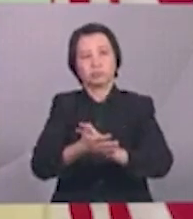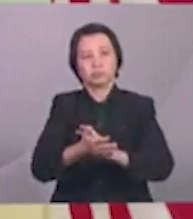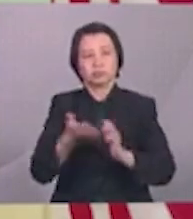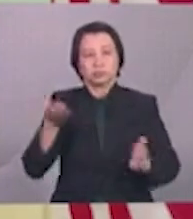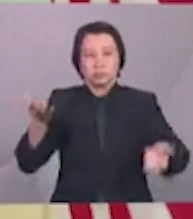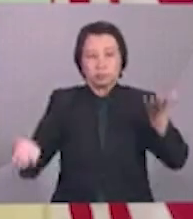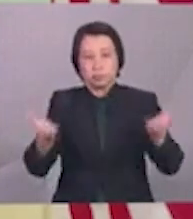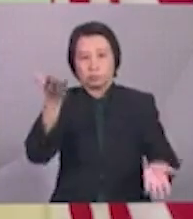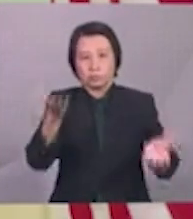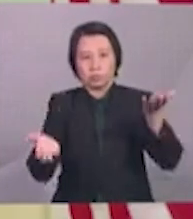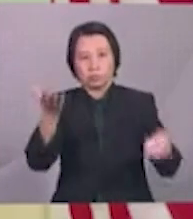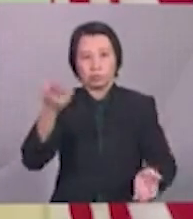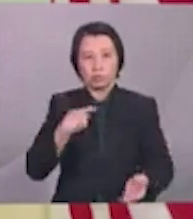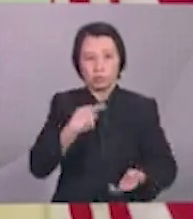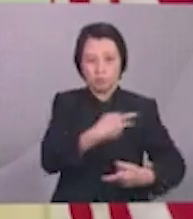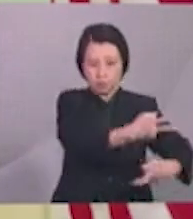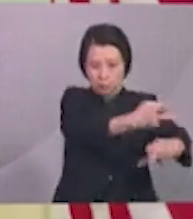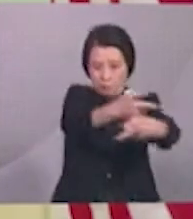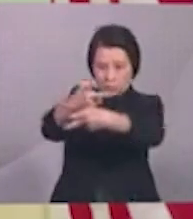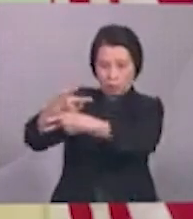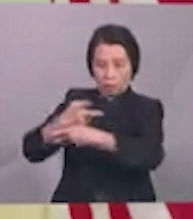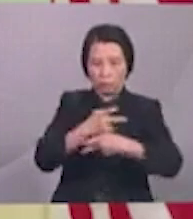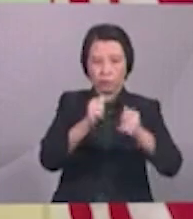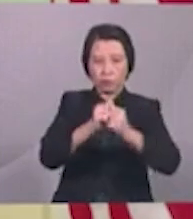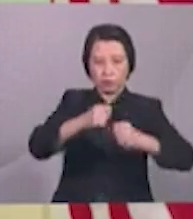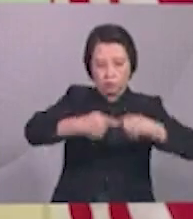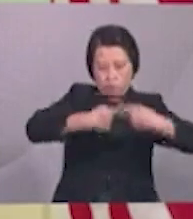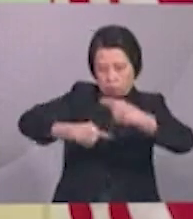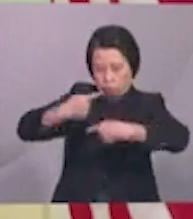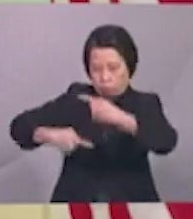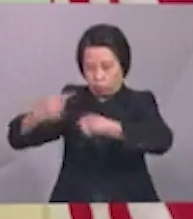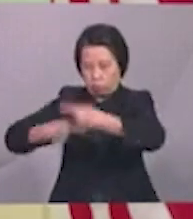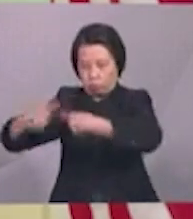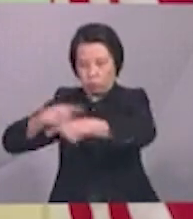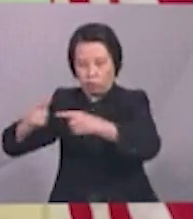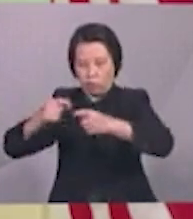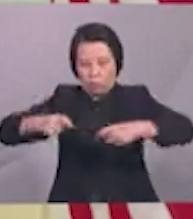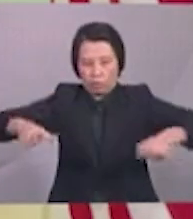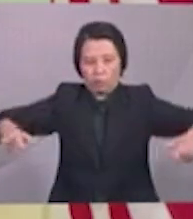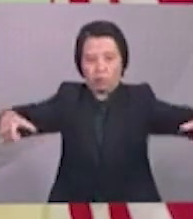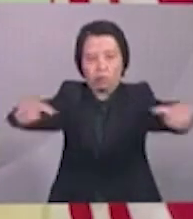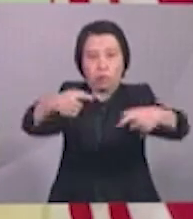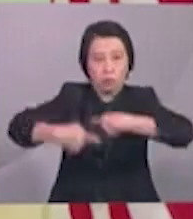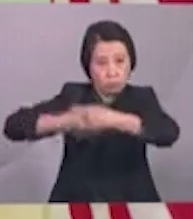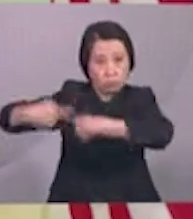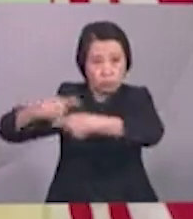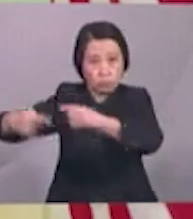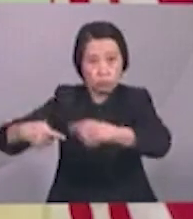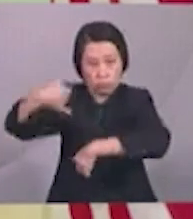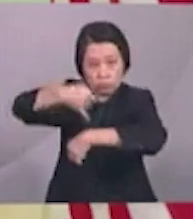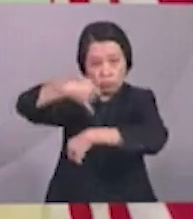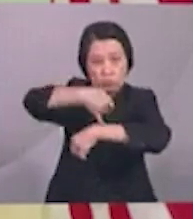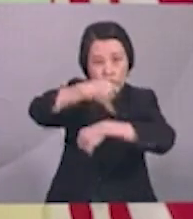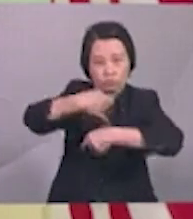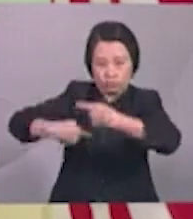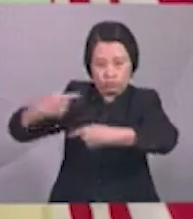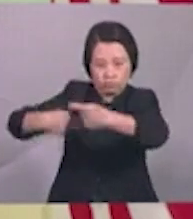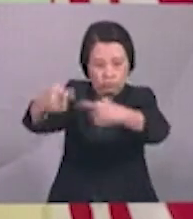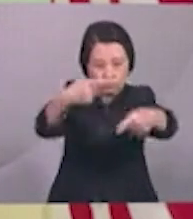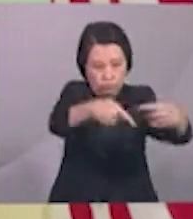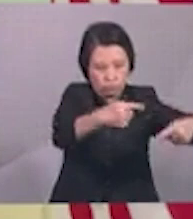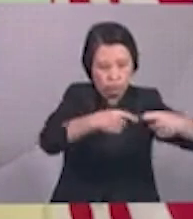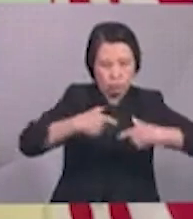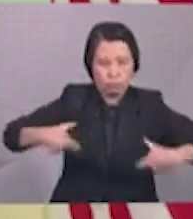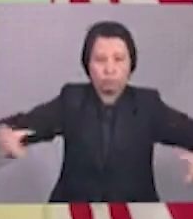mungkin kita kawal dengan kawat berduri dan sebagainya, tetapi dari segi